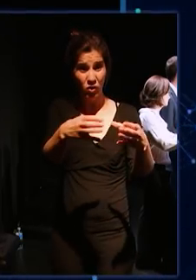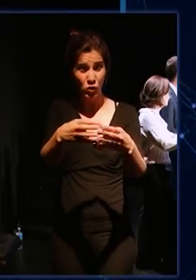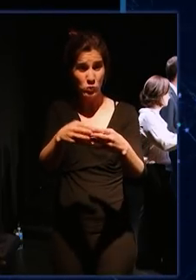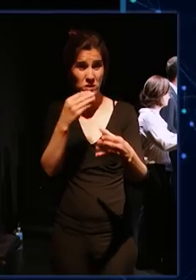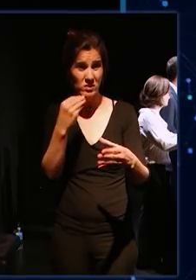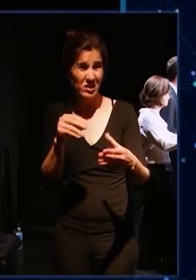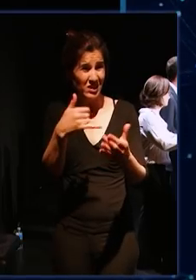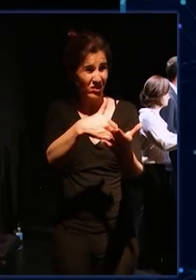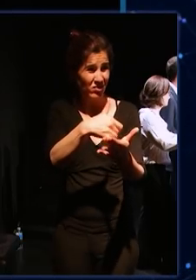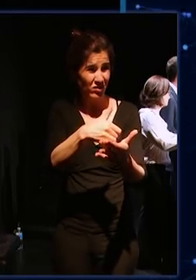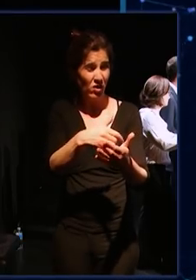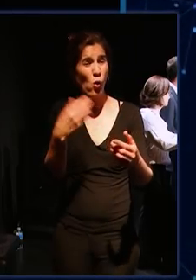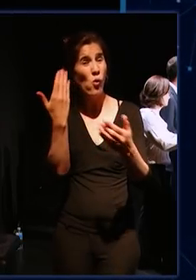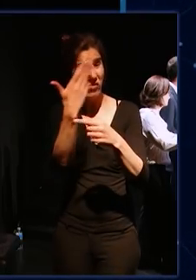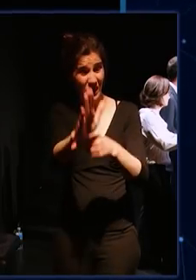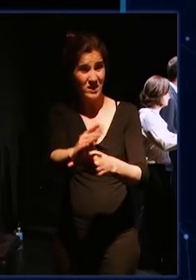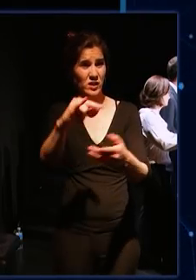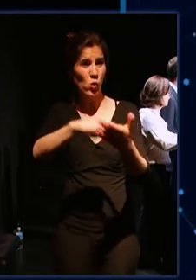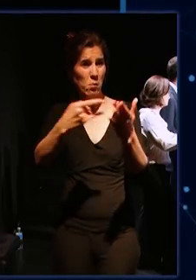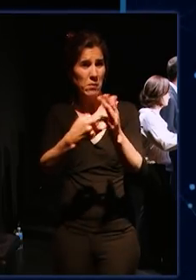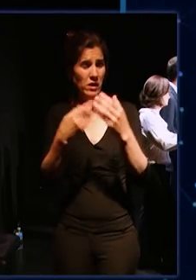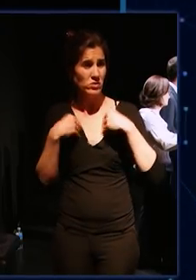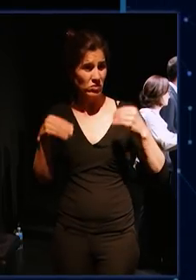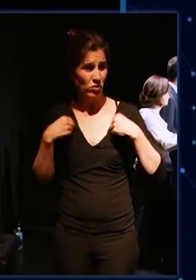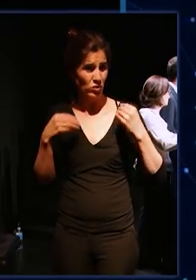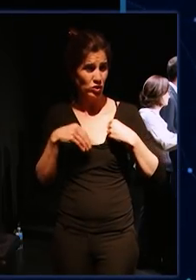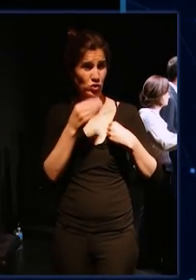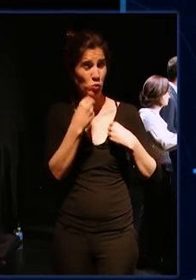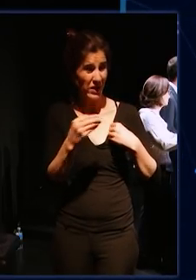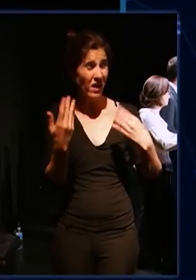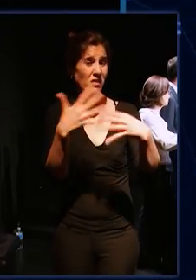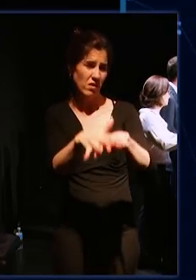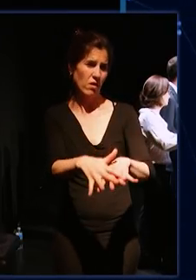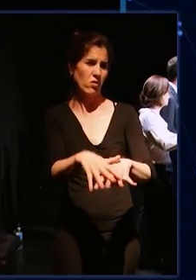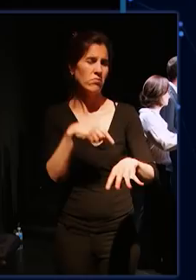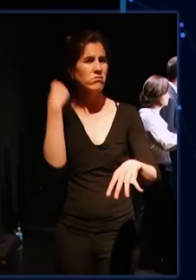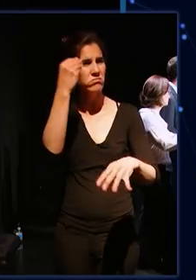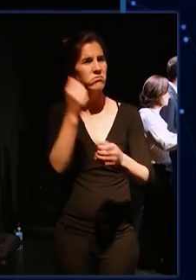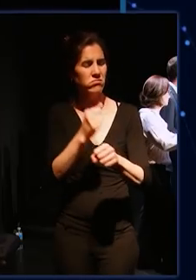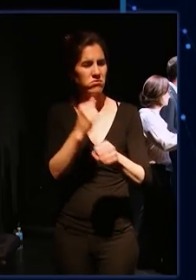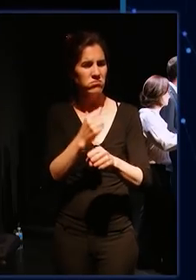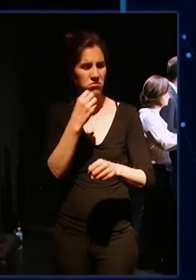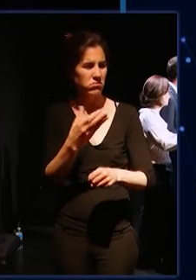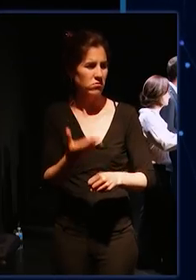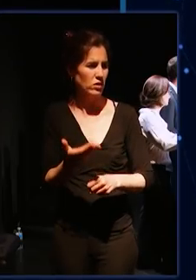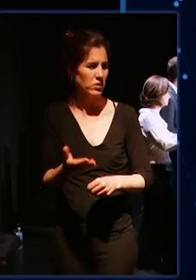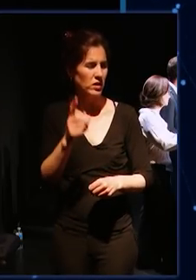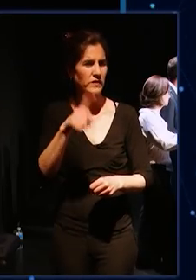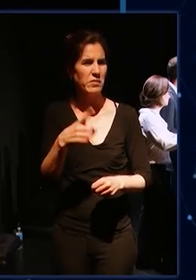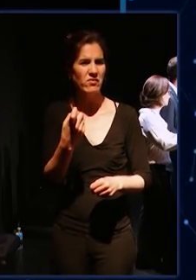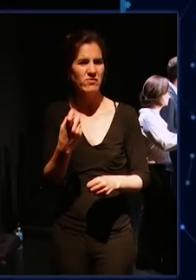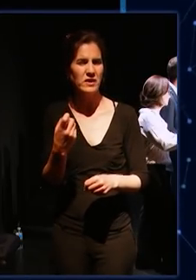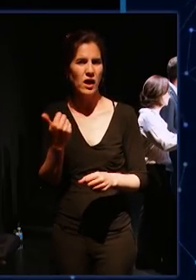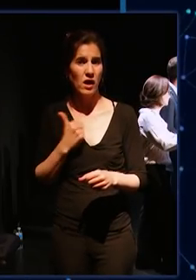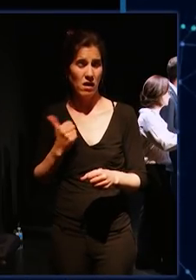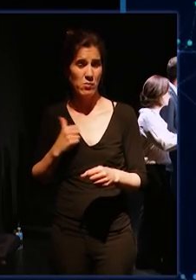juvenil integrador y esa será una gran labor. Y hay que optimizar al máximo los recursos disponibles en